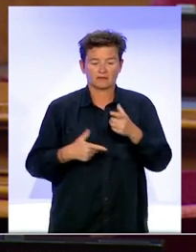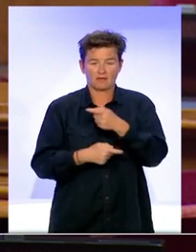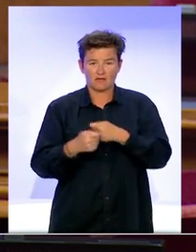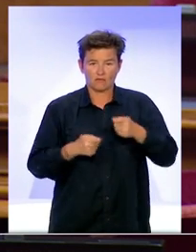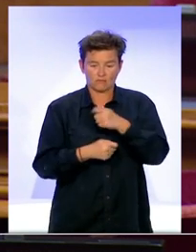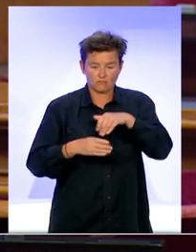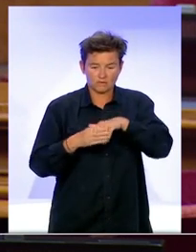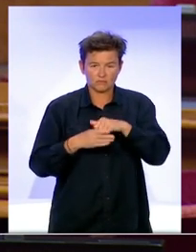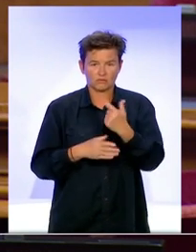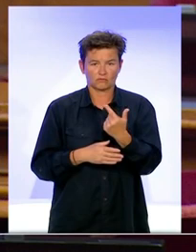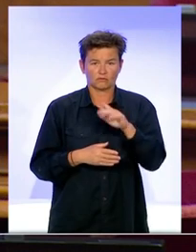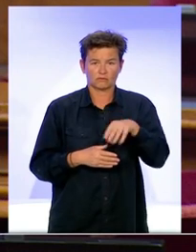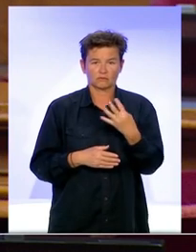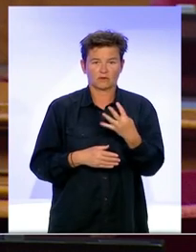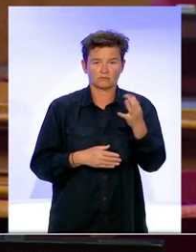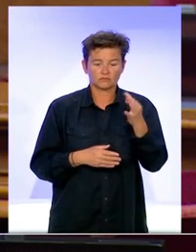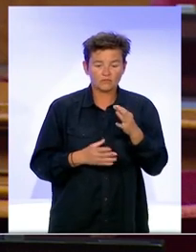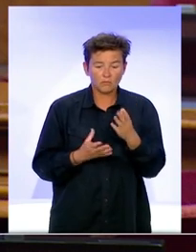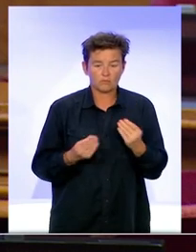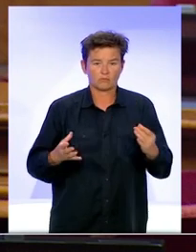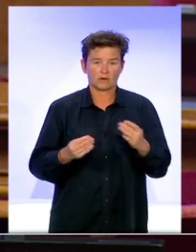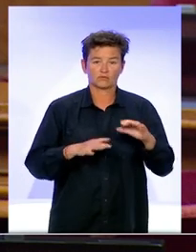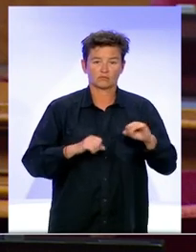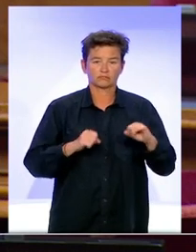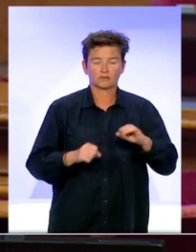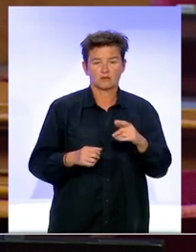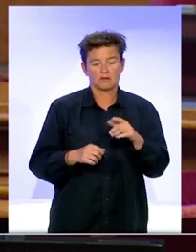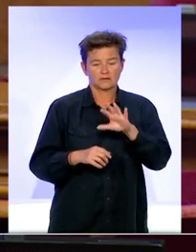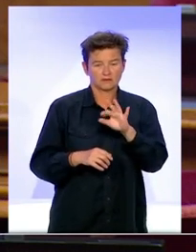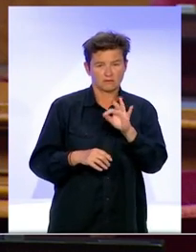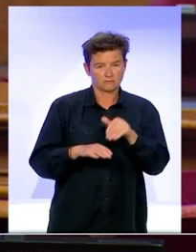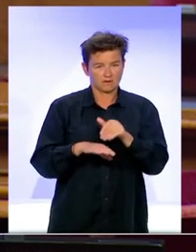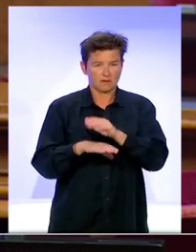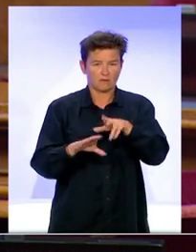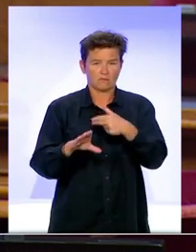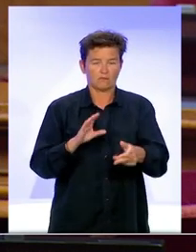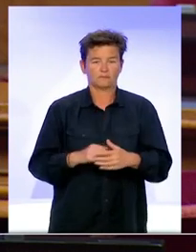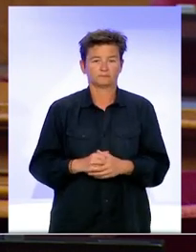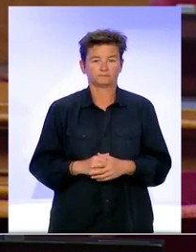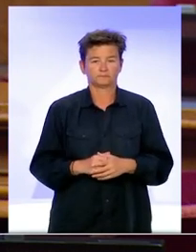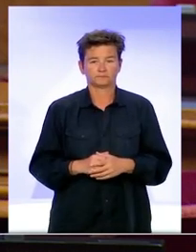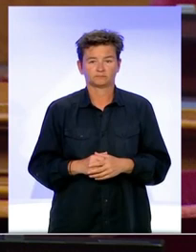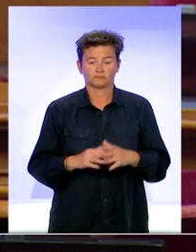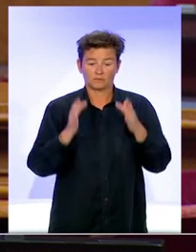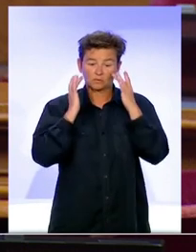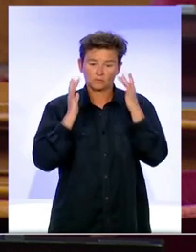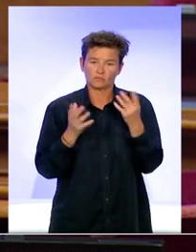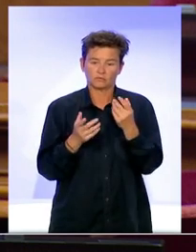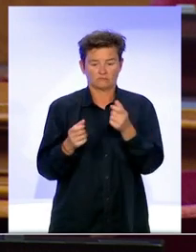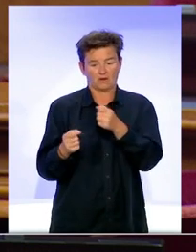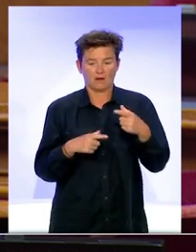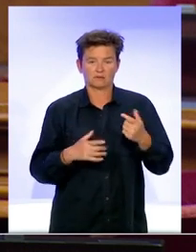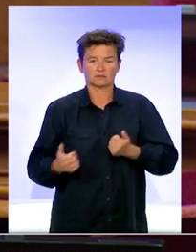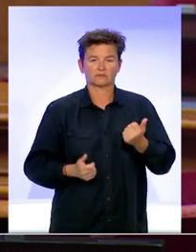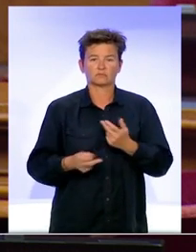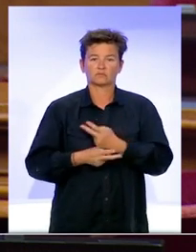mobilise 2,4% de la population active et presque 50 milliards d'euros. Il a fait de la culture un service public